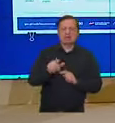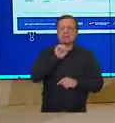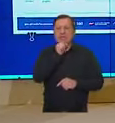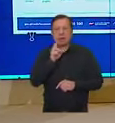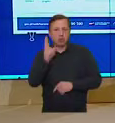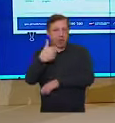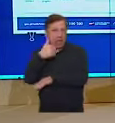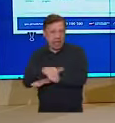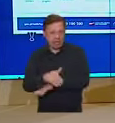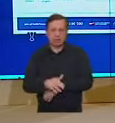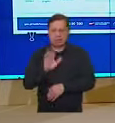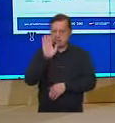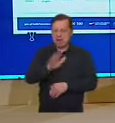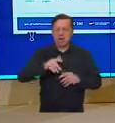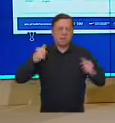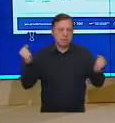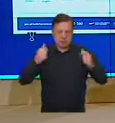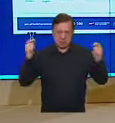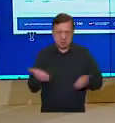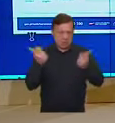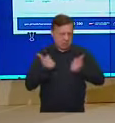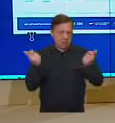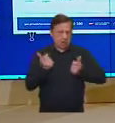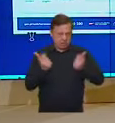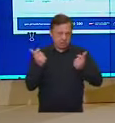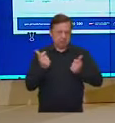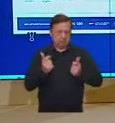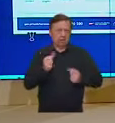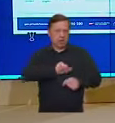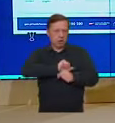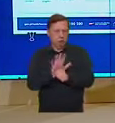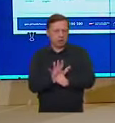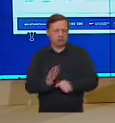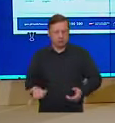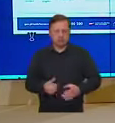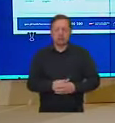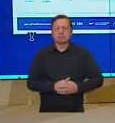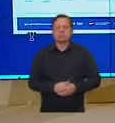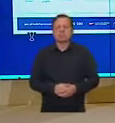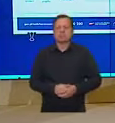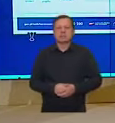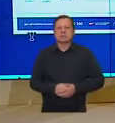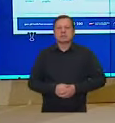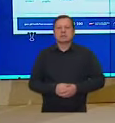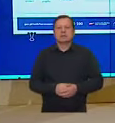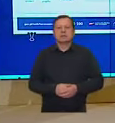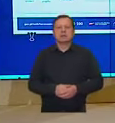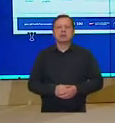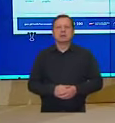są bardzo narażeni na skutki koronawirusa. Ta